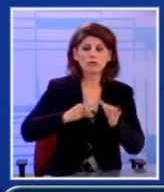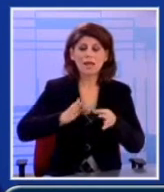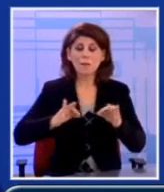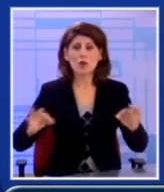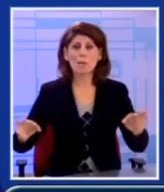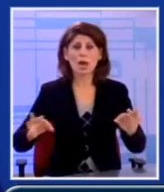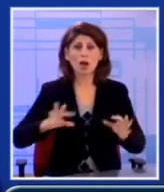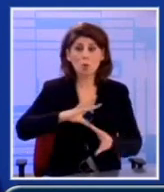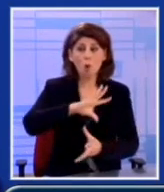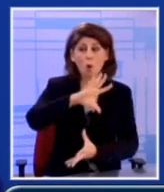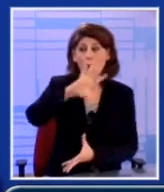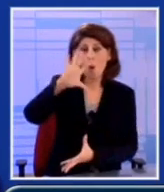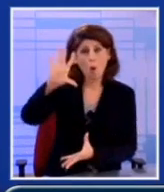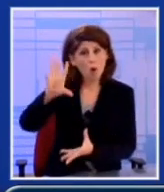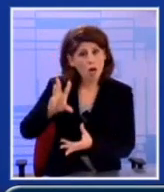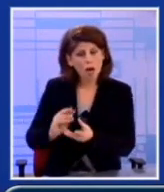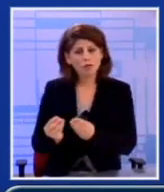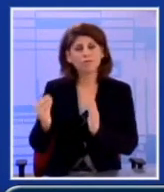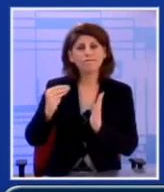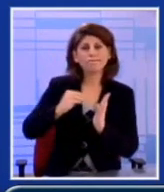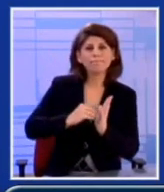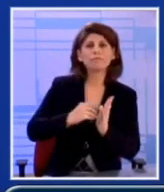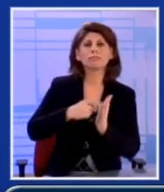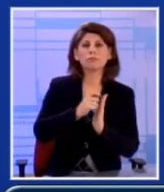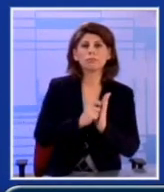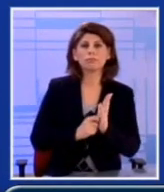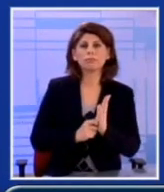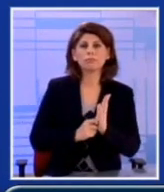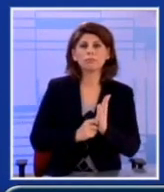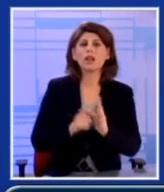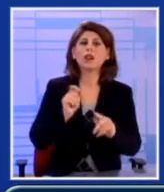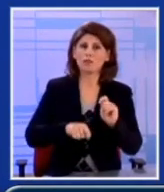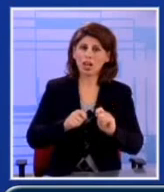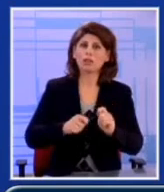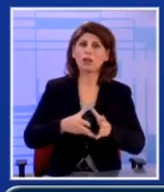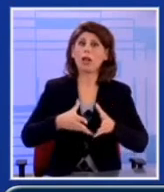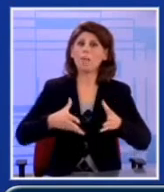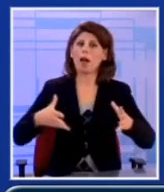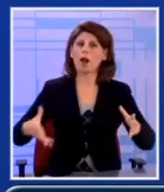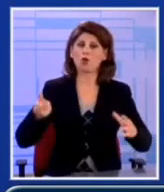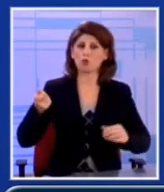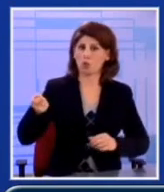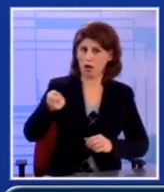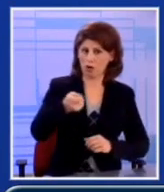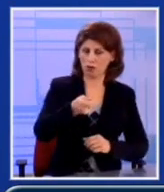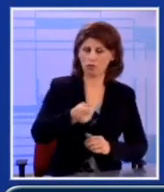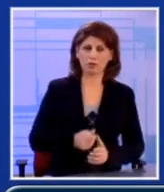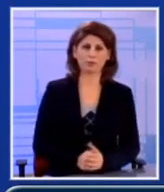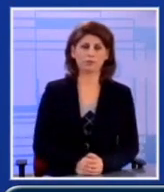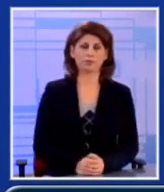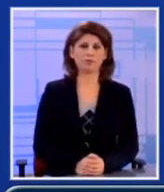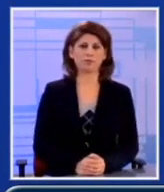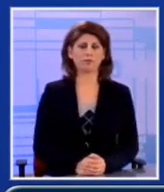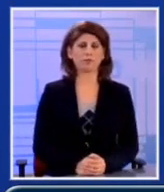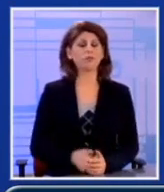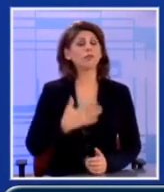που συντέλεσαν στην συγκρότηση αλλά και στην διόγκωση του χρέους. Και θα ήθελα